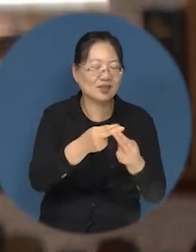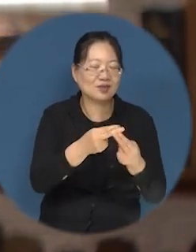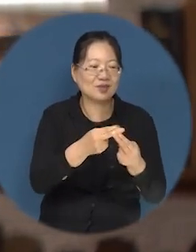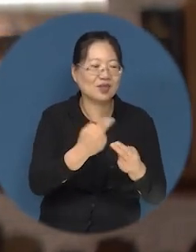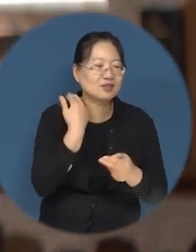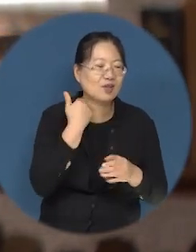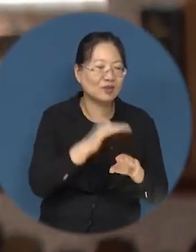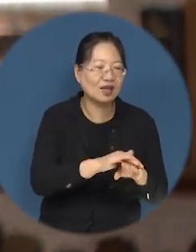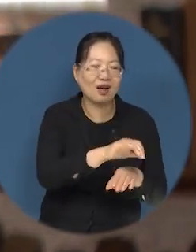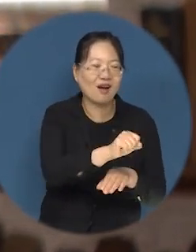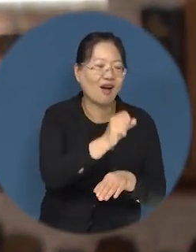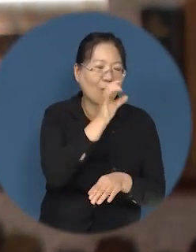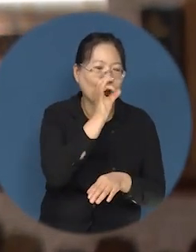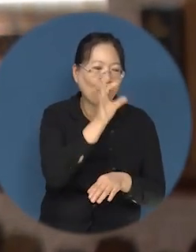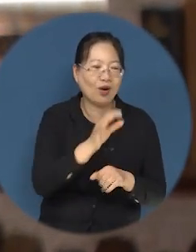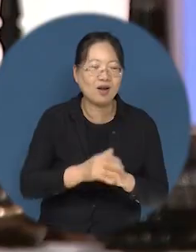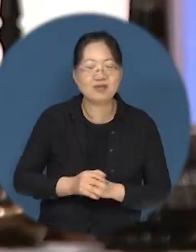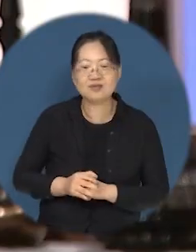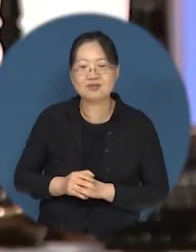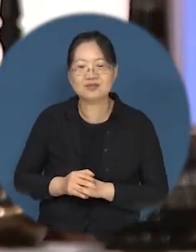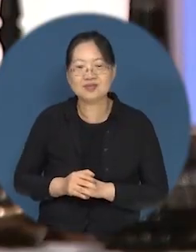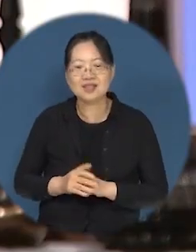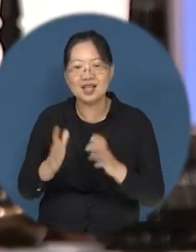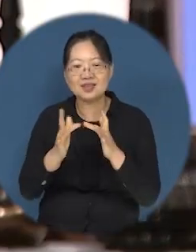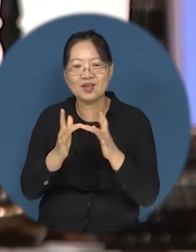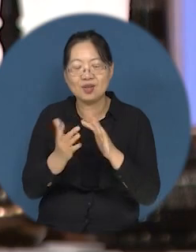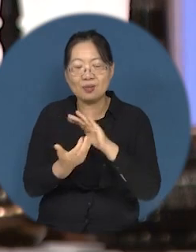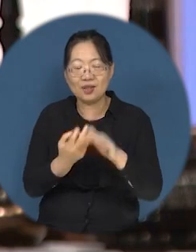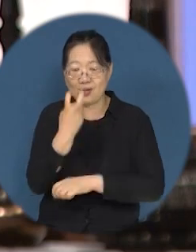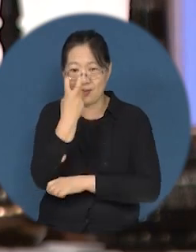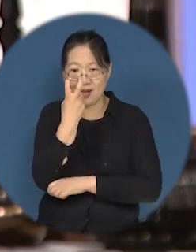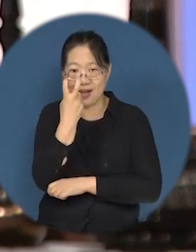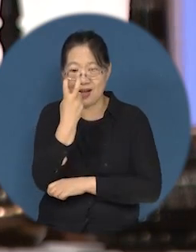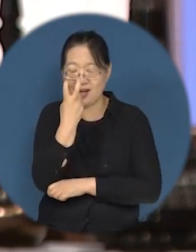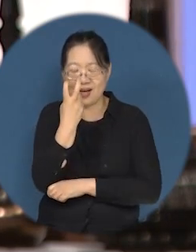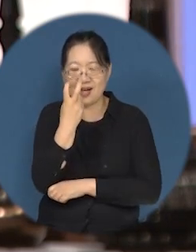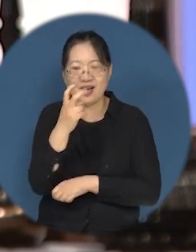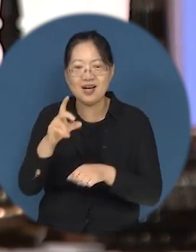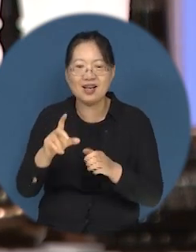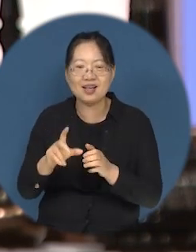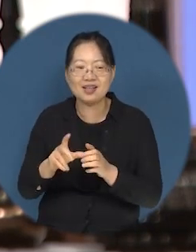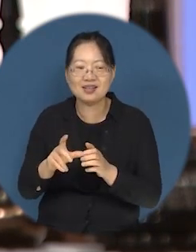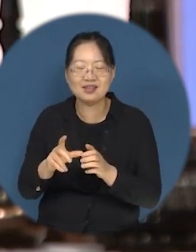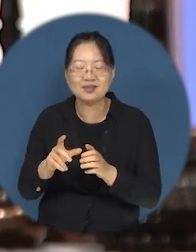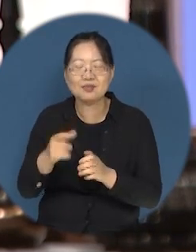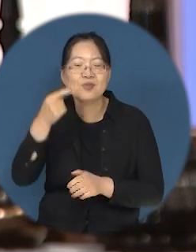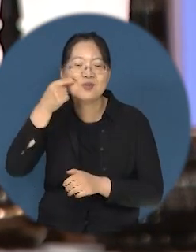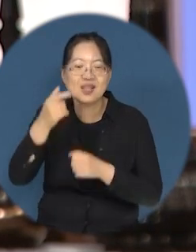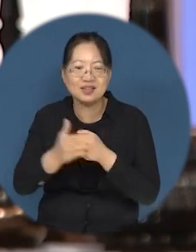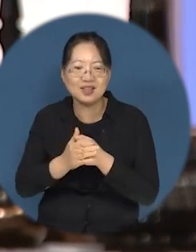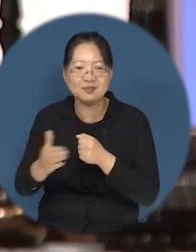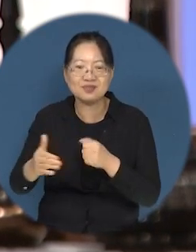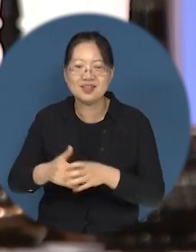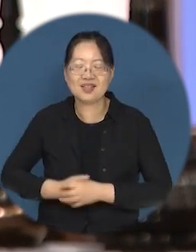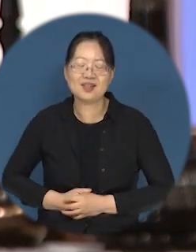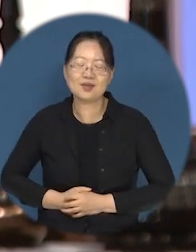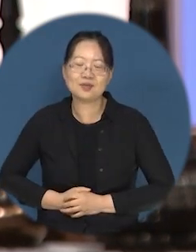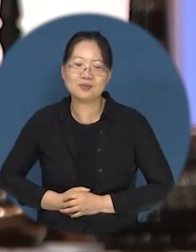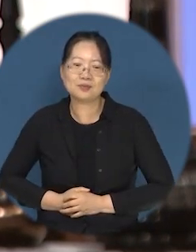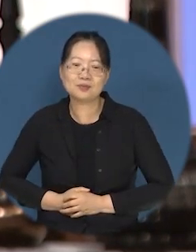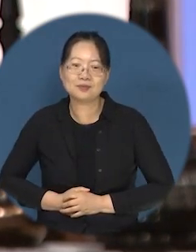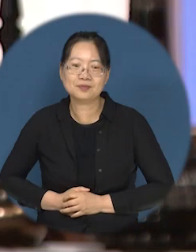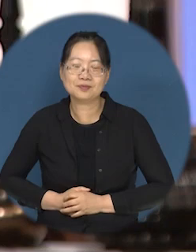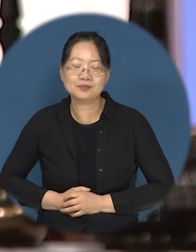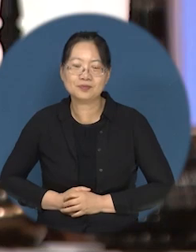되더라. 그래서 그때만 해도 이제 뭐 인터넷으로 미리 검색을 해보고 뭐 이럴 시절이 아니었기 때문에 90년대 이제 중반만